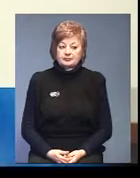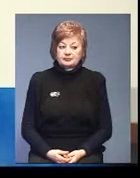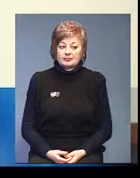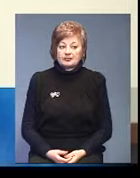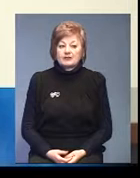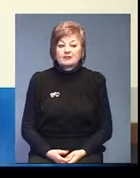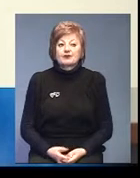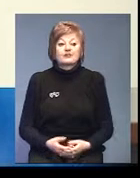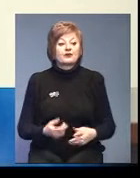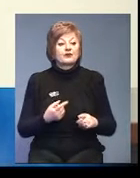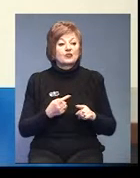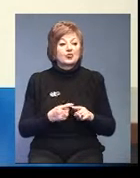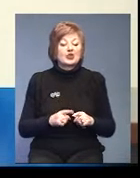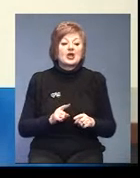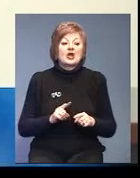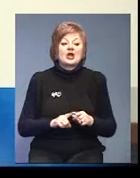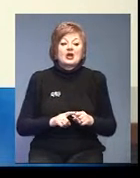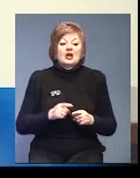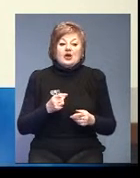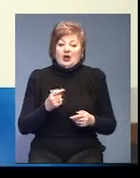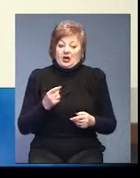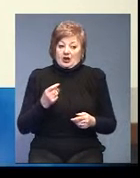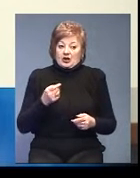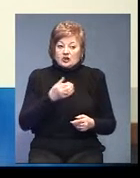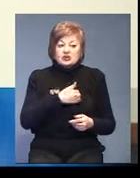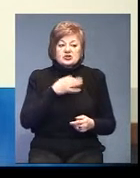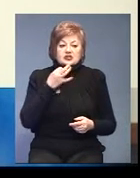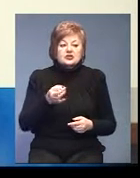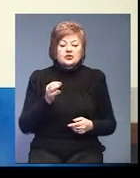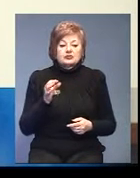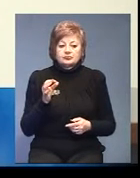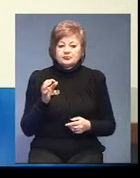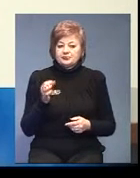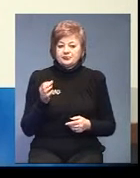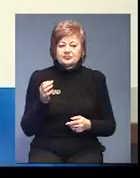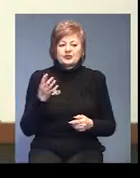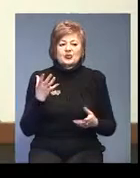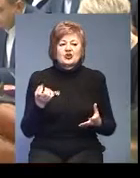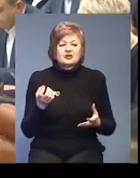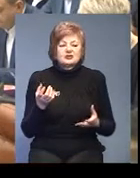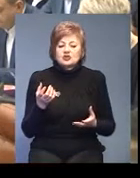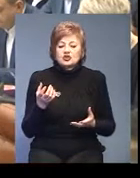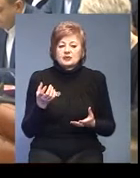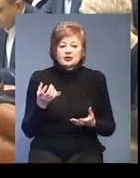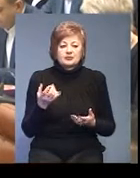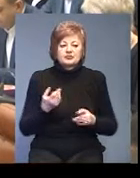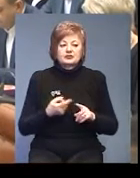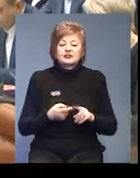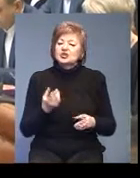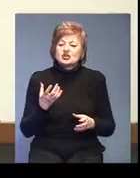Ви виступили з таким обвинуваченням. Ви не суддя і судді не ми.